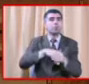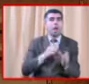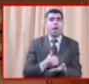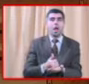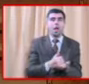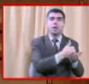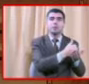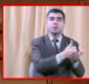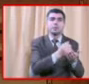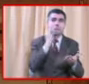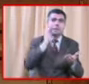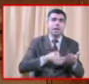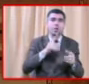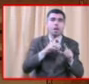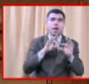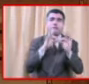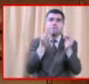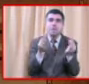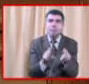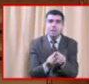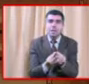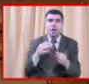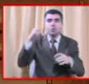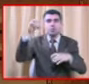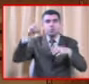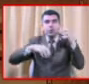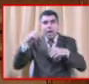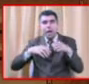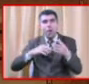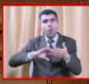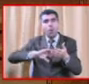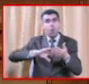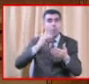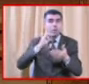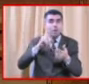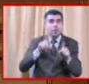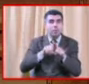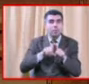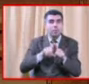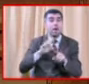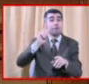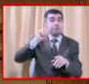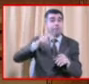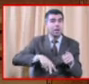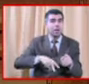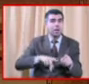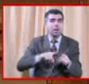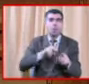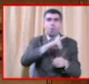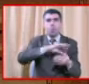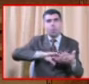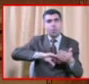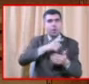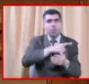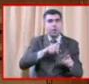لمساعده في هذه الامور اللي تتعلق بالكوارث الطبيعيه، وهذا الصندوق يكون محلي. الا ان هذا الشيء دائما